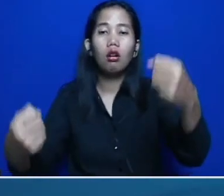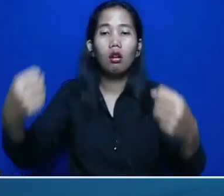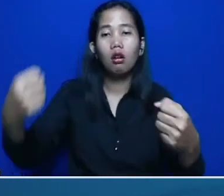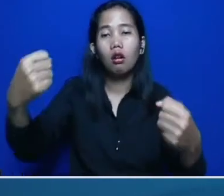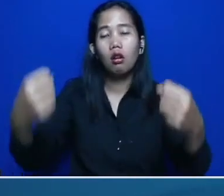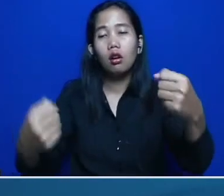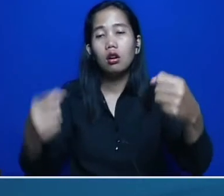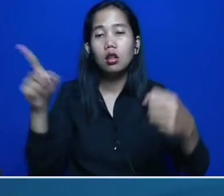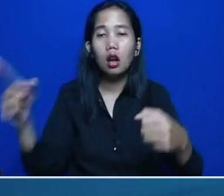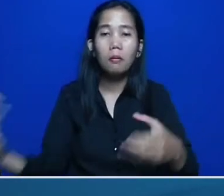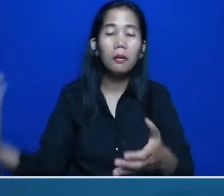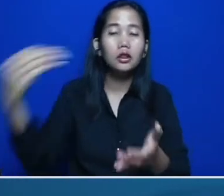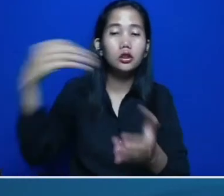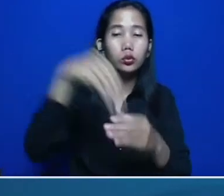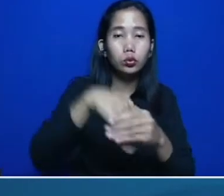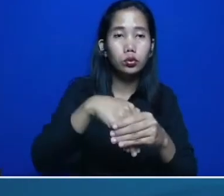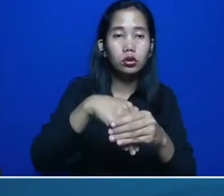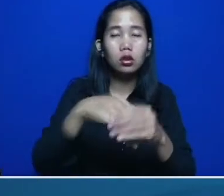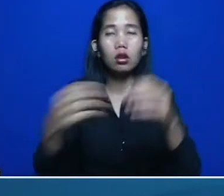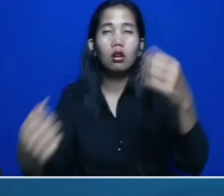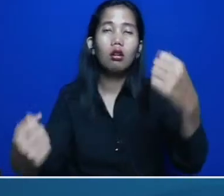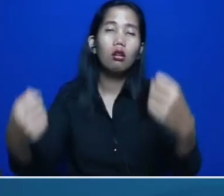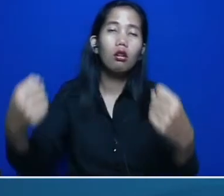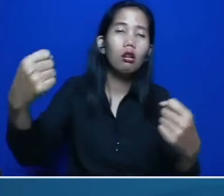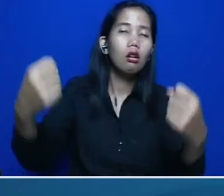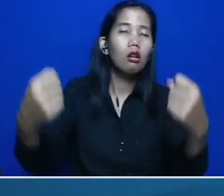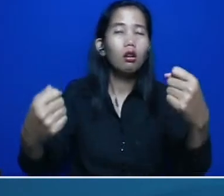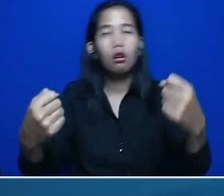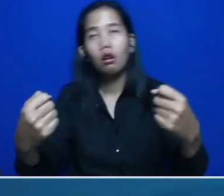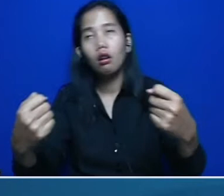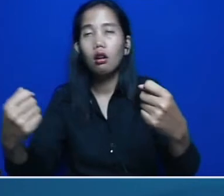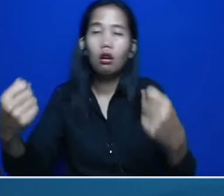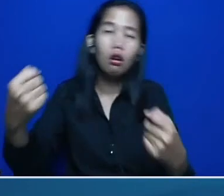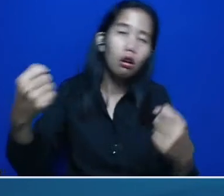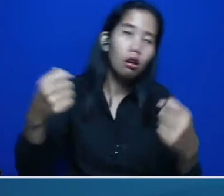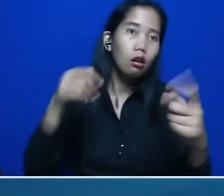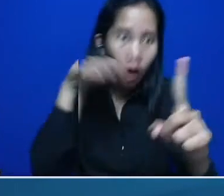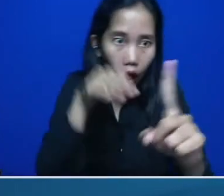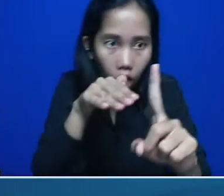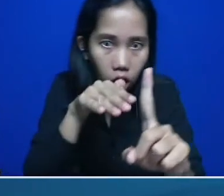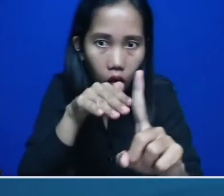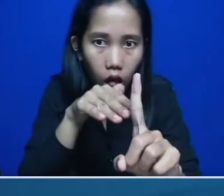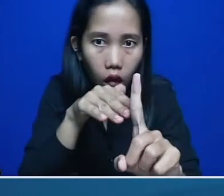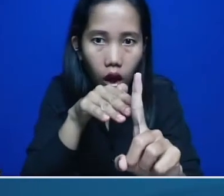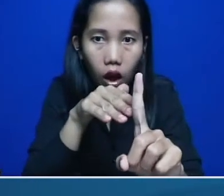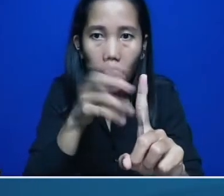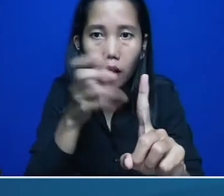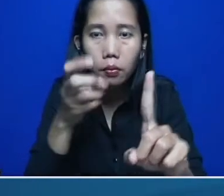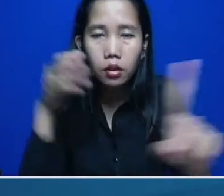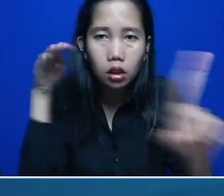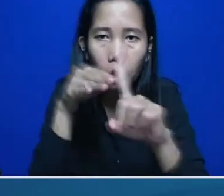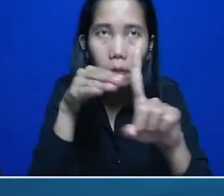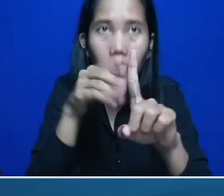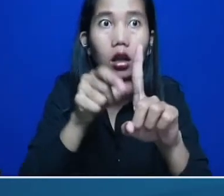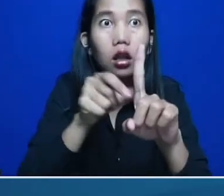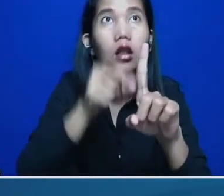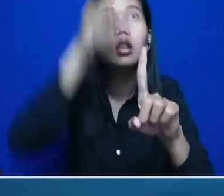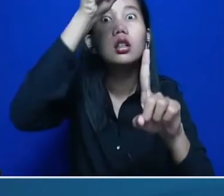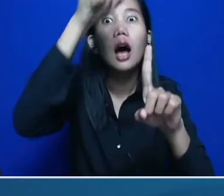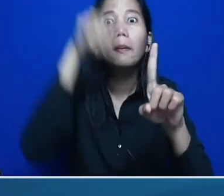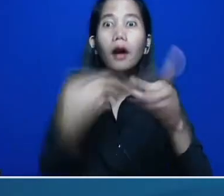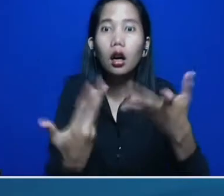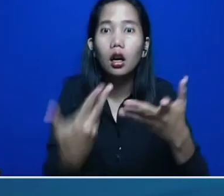tidak bijak dia tidak bisa memuliakan Tuhan maka Tuhan larang untuk